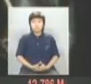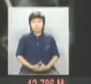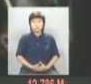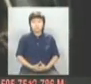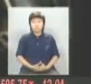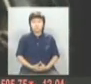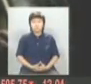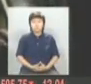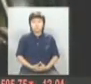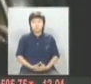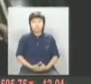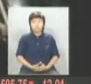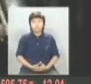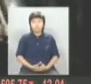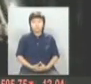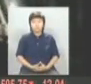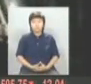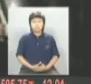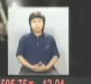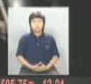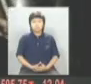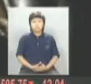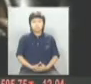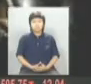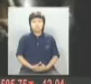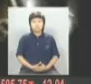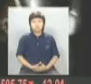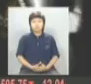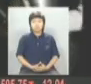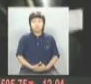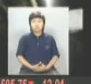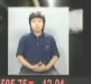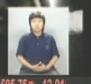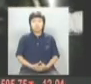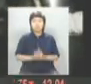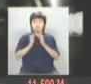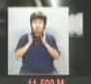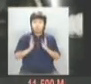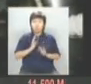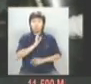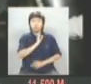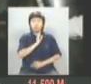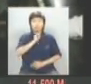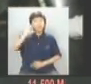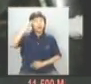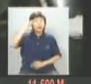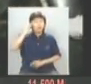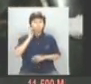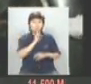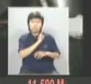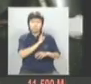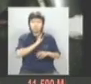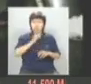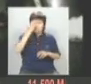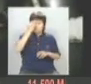หลจากเจ้าหนาที่หลายนายพาก่อนแปรพักความพยายามลาสดของพันเอกมูหัมมดกาดาฟี่ที่จะ